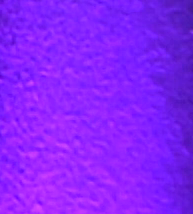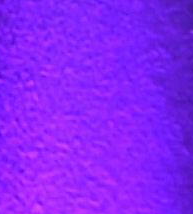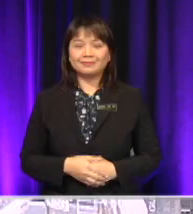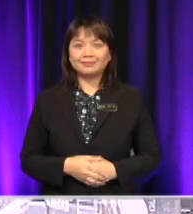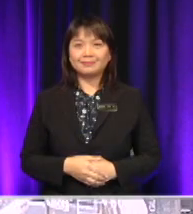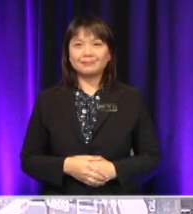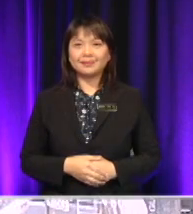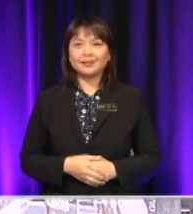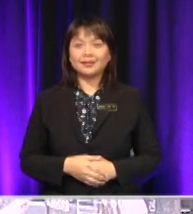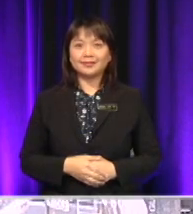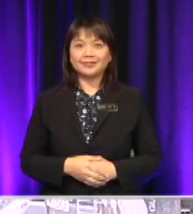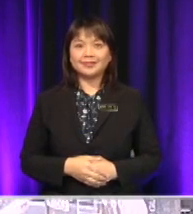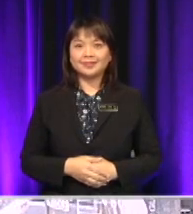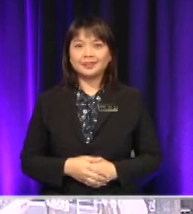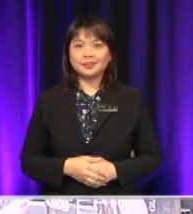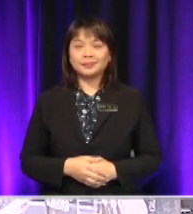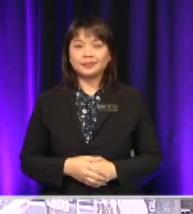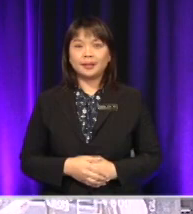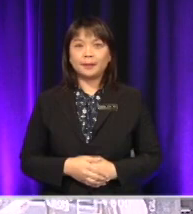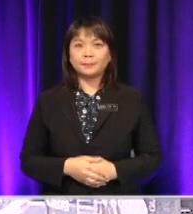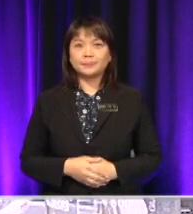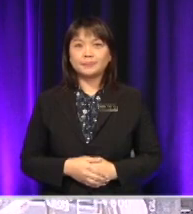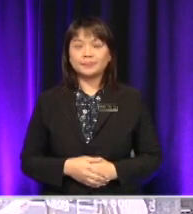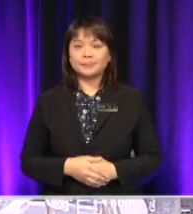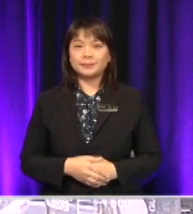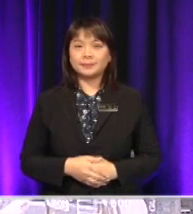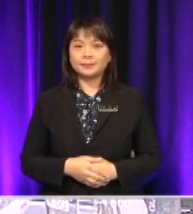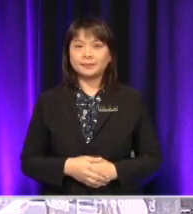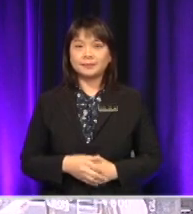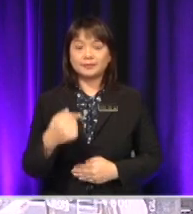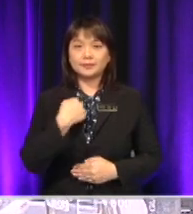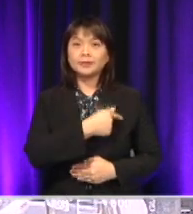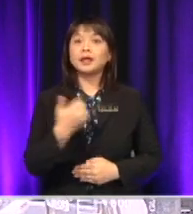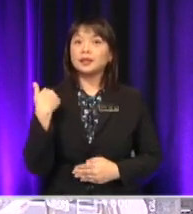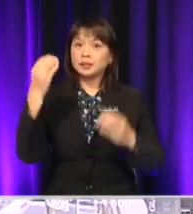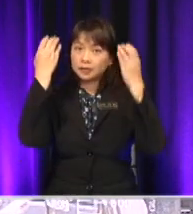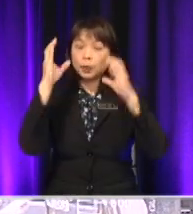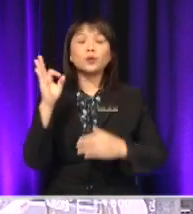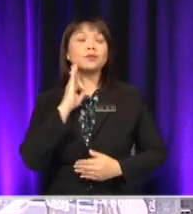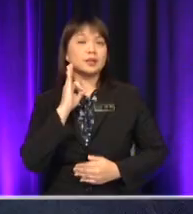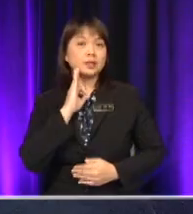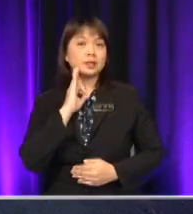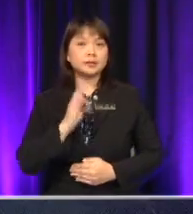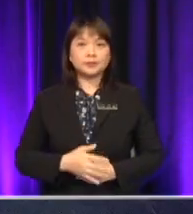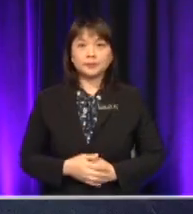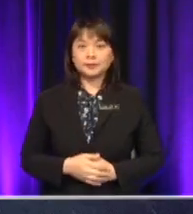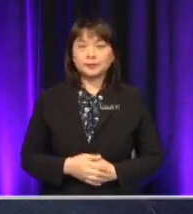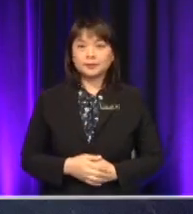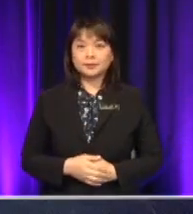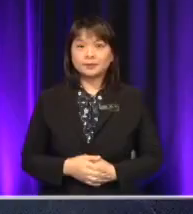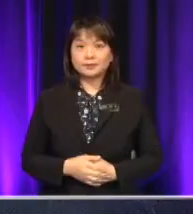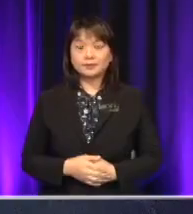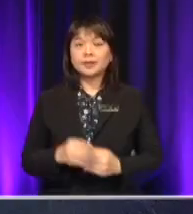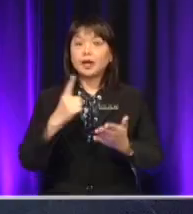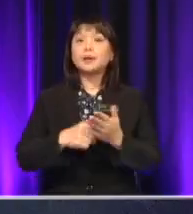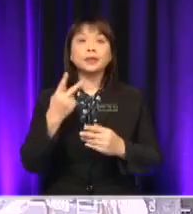Cikgu Colina kata ya, itu. Baiklah, tentunya bersama saya ialah Cikgu Farah. Assalamualaikum, Cikgu Farah. Waalaikumsalam. Cikgu, apa